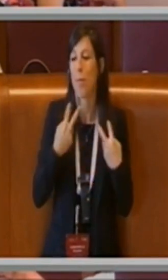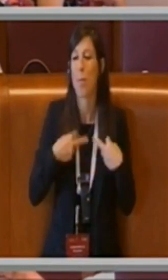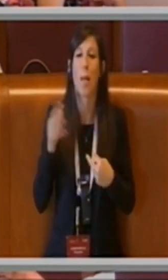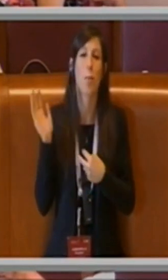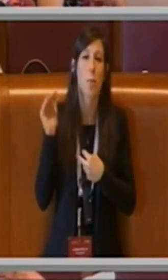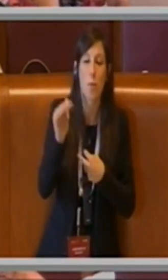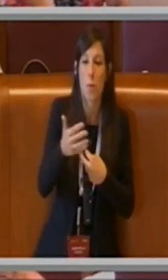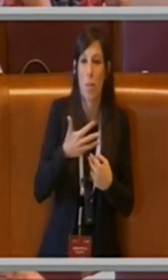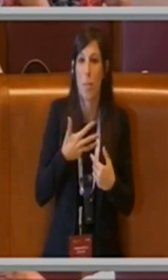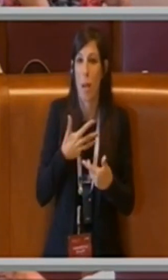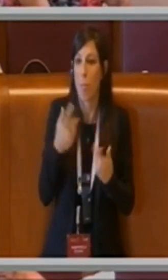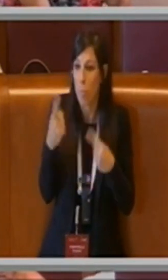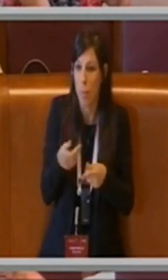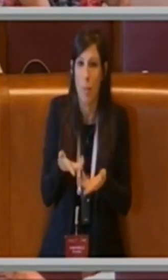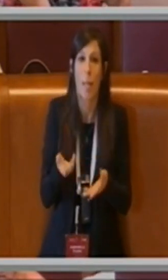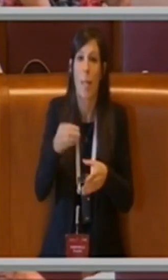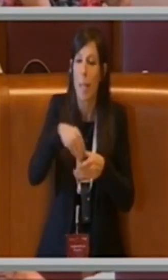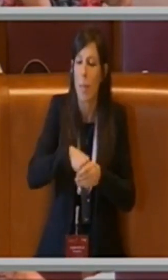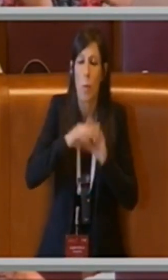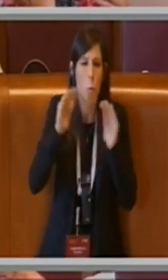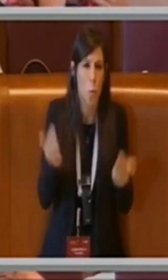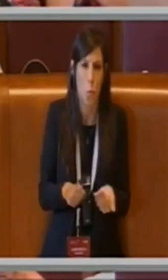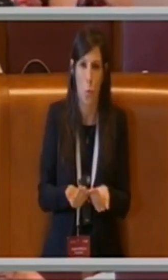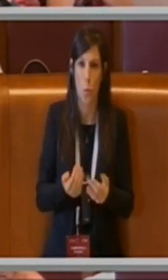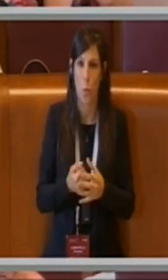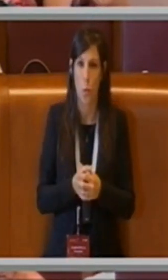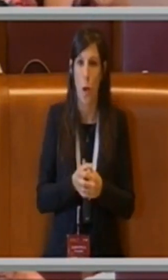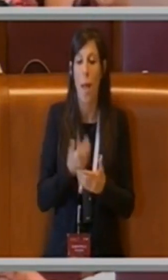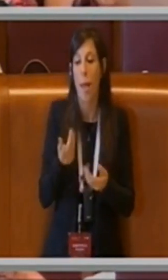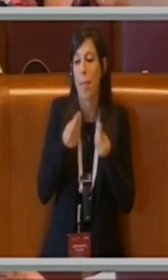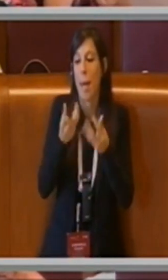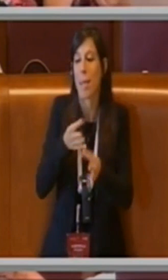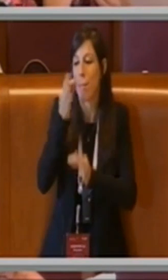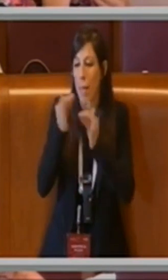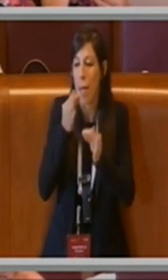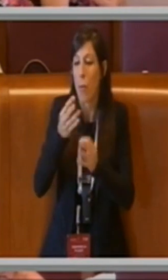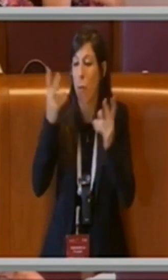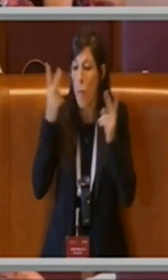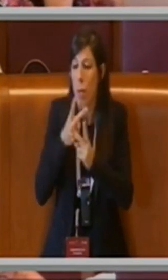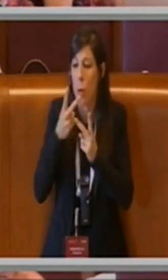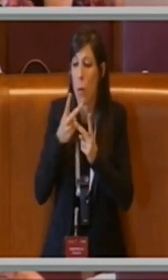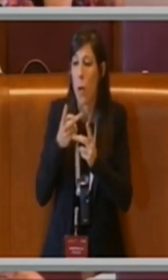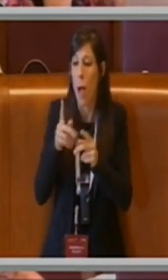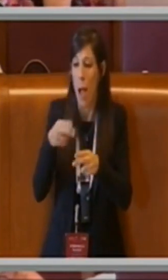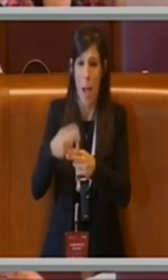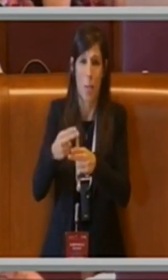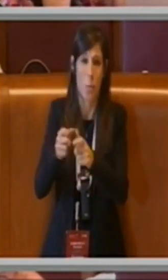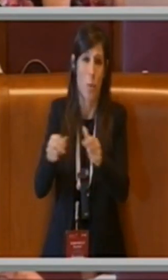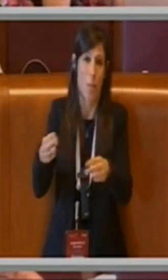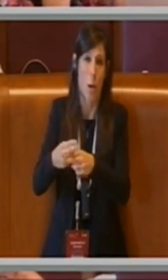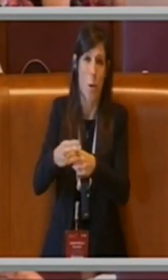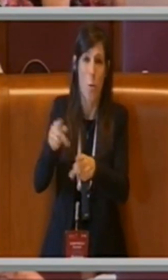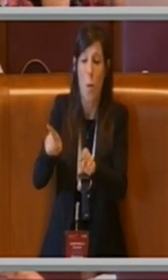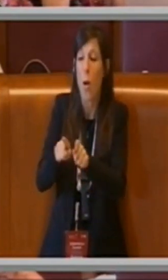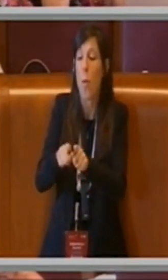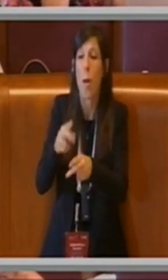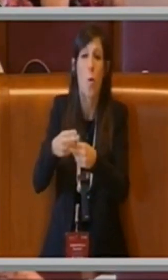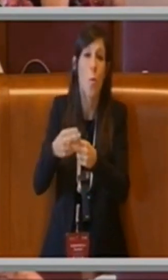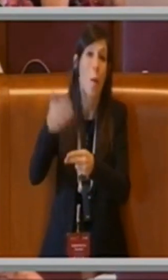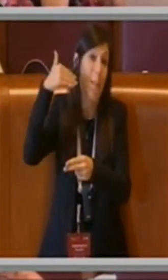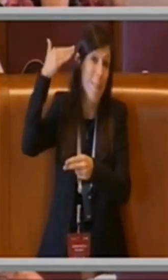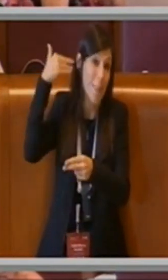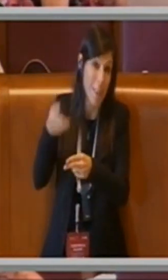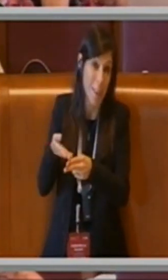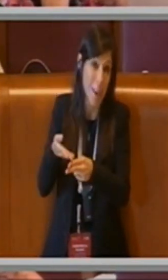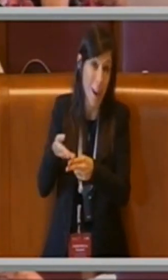quotidiana e dell'essenza della Roma, non vorrei dire antica, insomma, della Roma antica, sì,